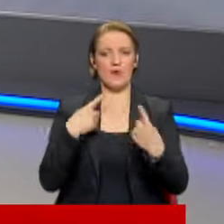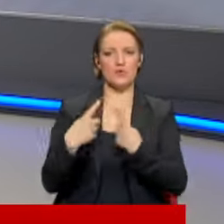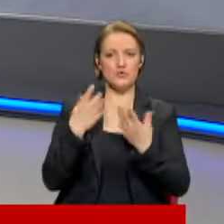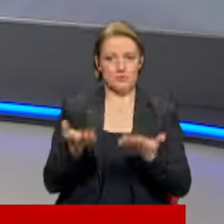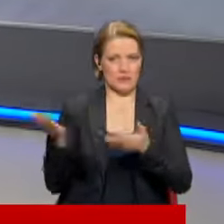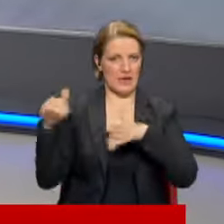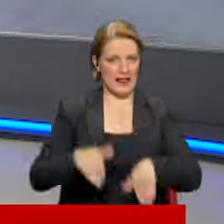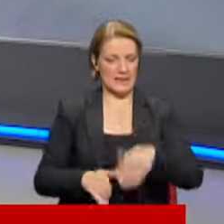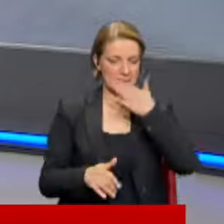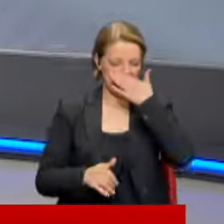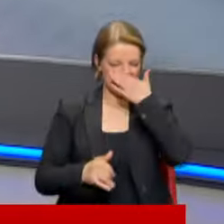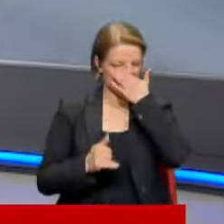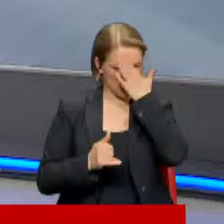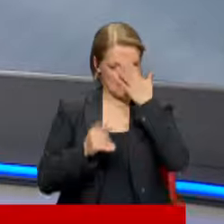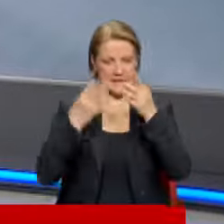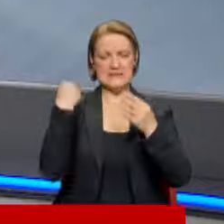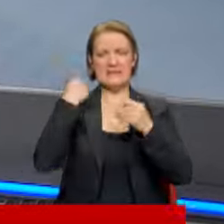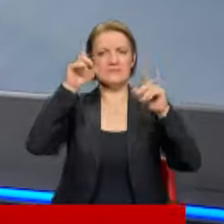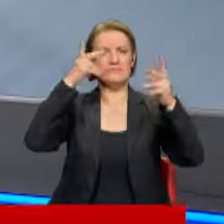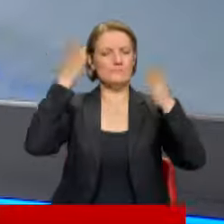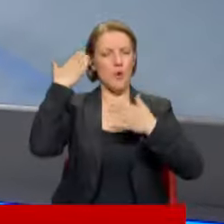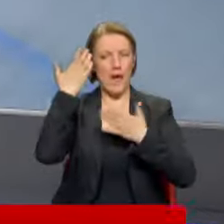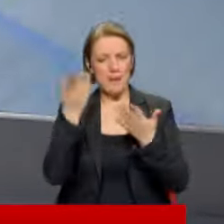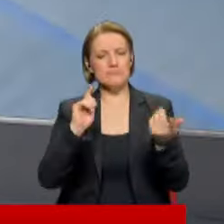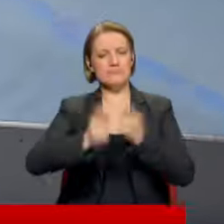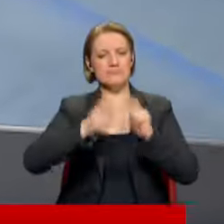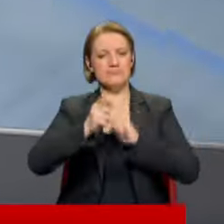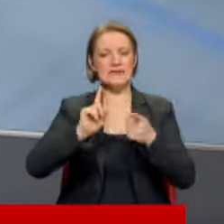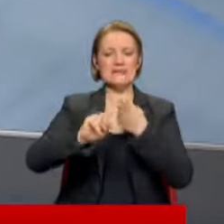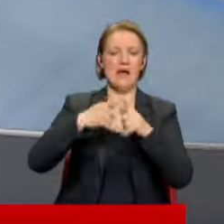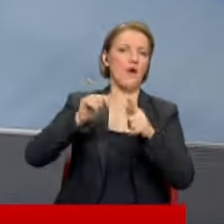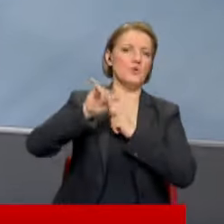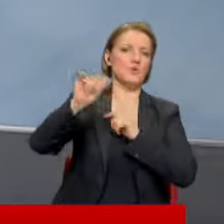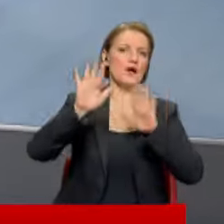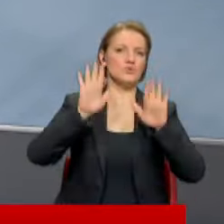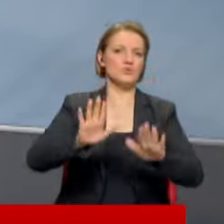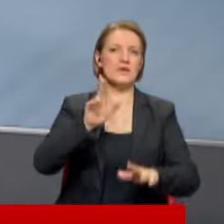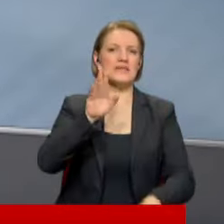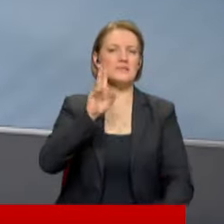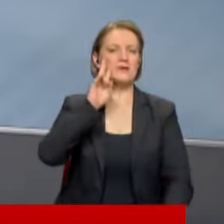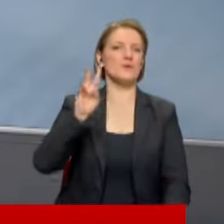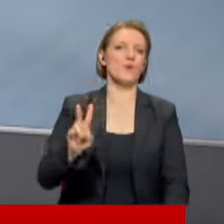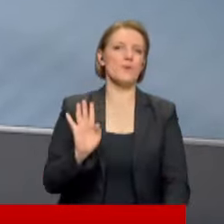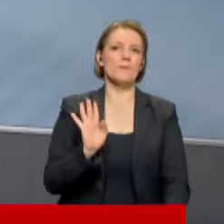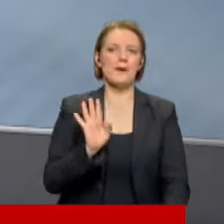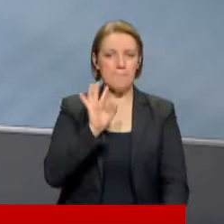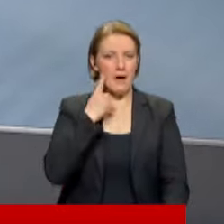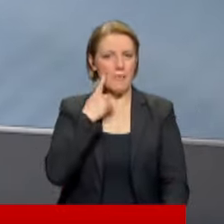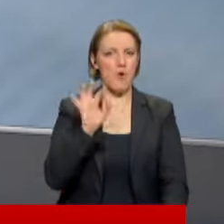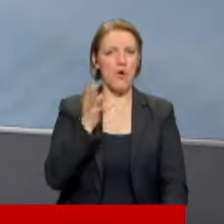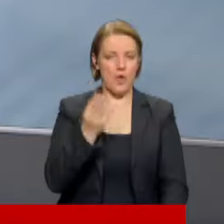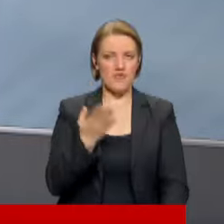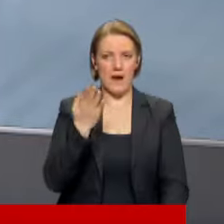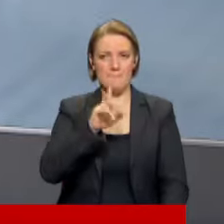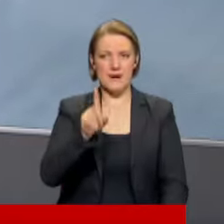akşener'in yeni imajı siyasetten uzak duracağı izlenimi veriyor bana demişti denizk bakalım öyle olacak